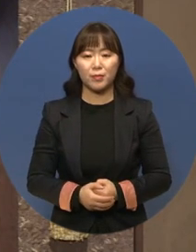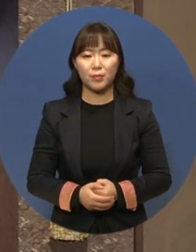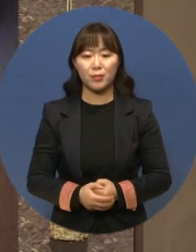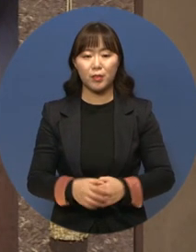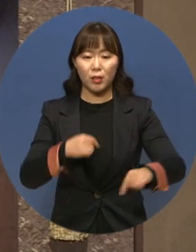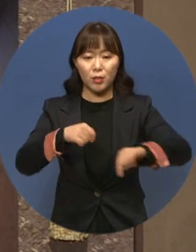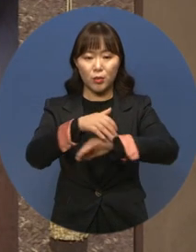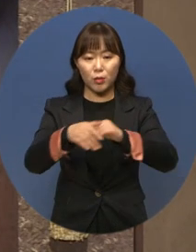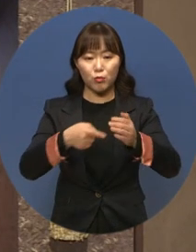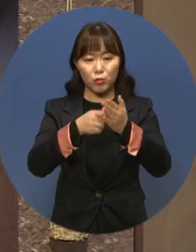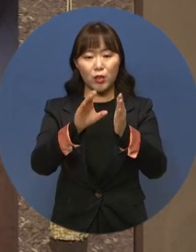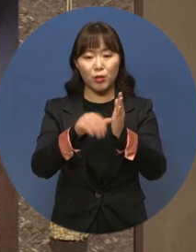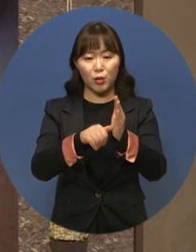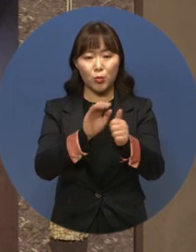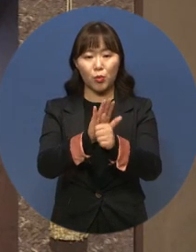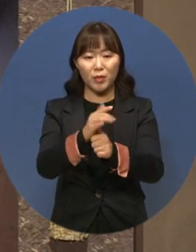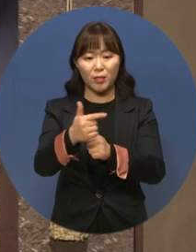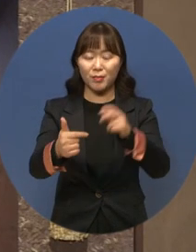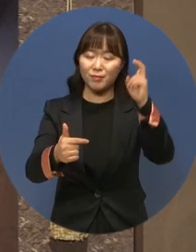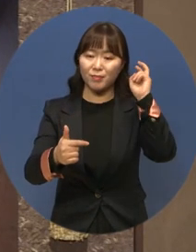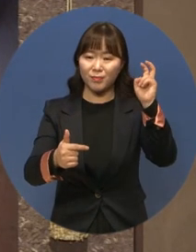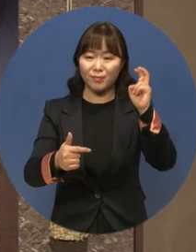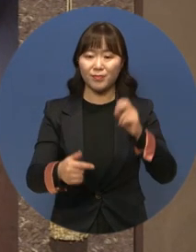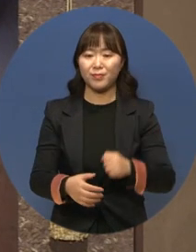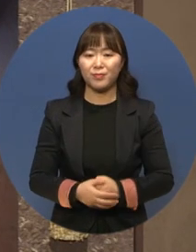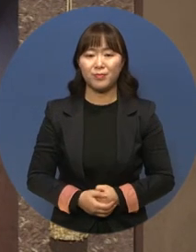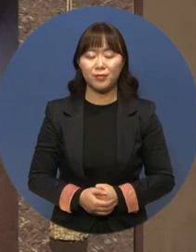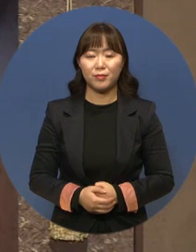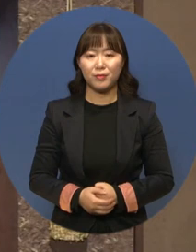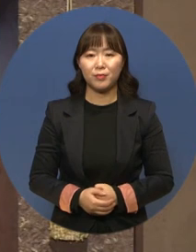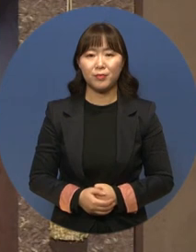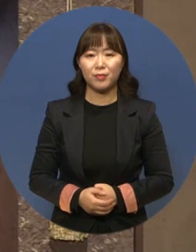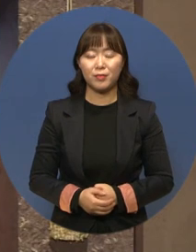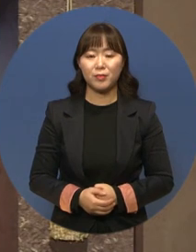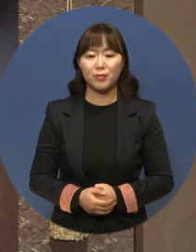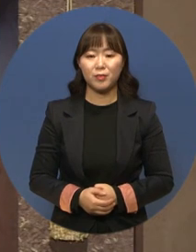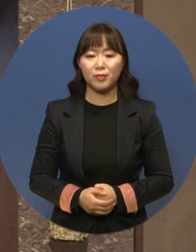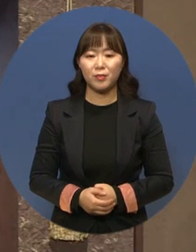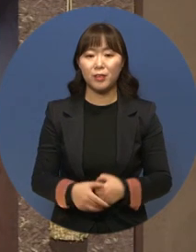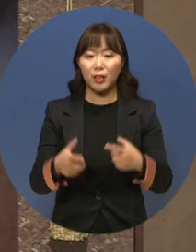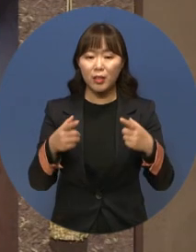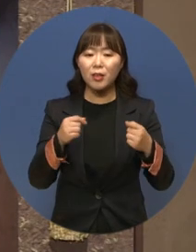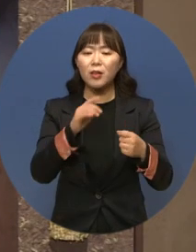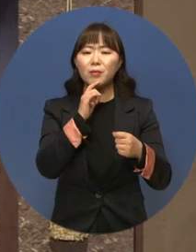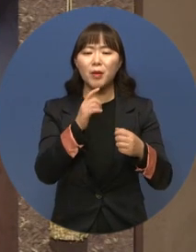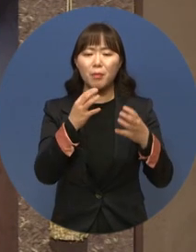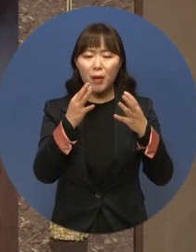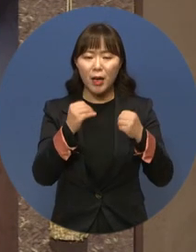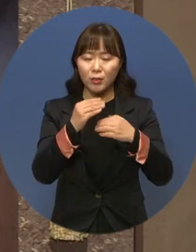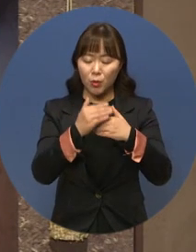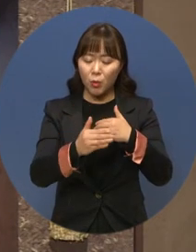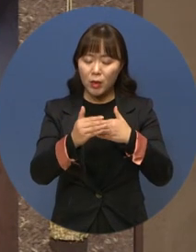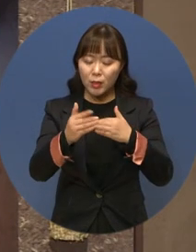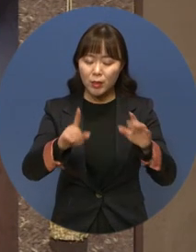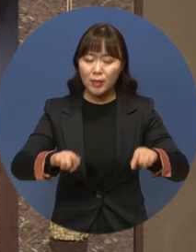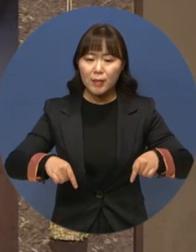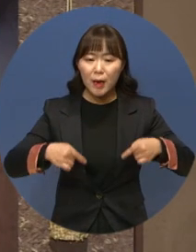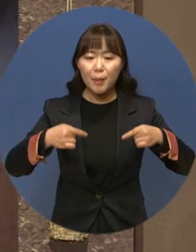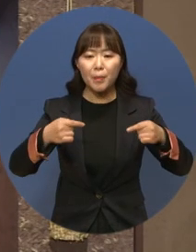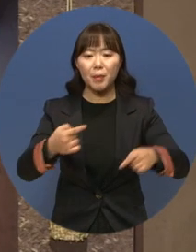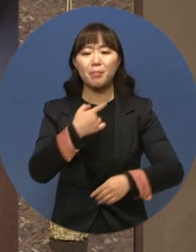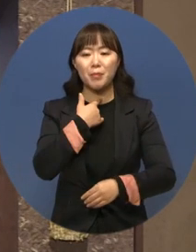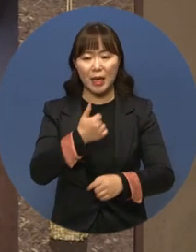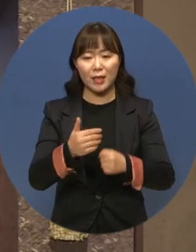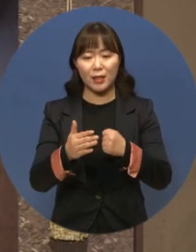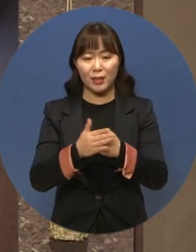정책 추진하실 때 좀 굉장히 네, 도움이 되시겠는데요? 그래서 예, 그런 부분들은 많은 과정에서 네. 참여를 해